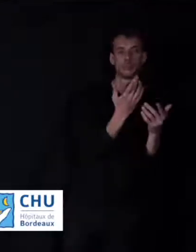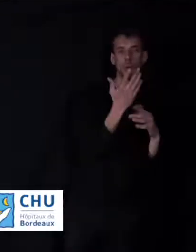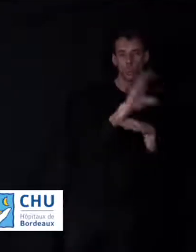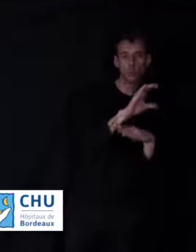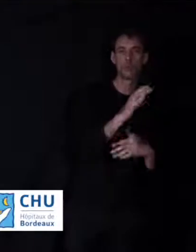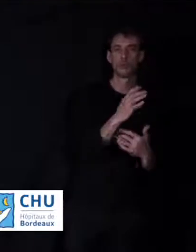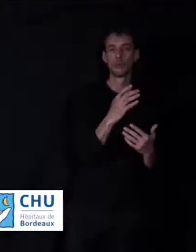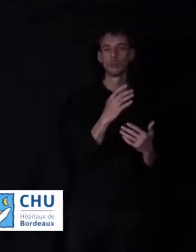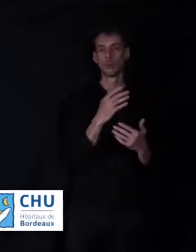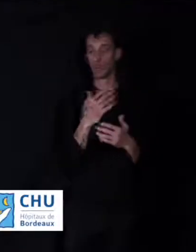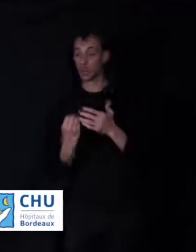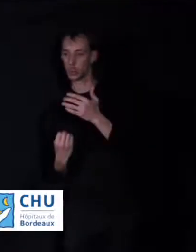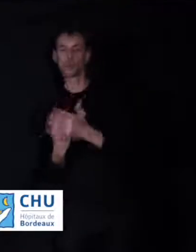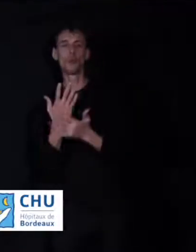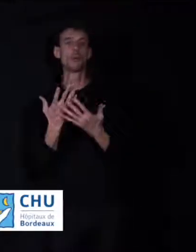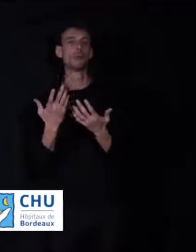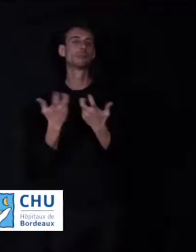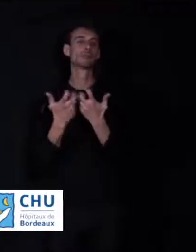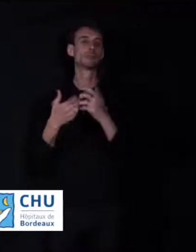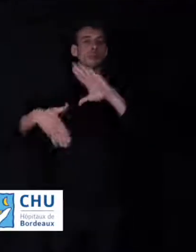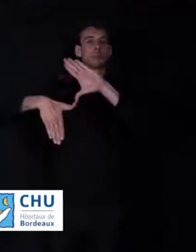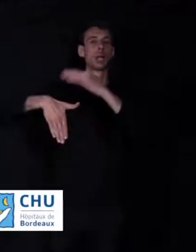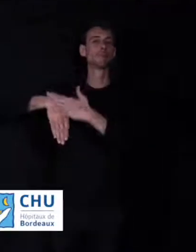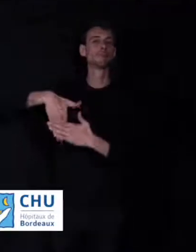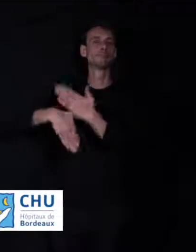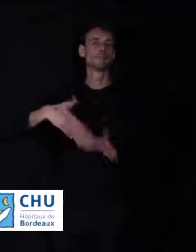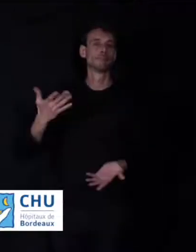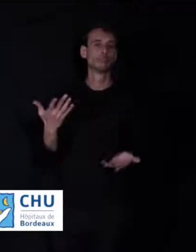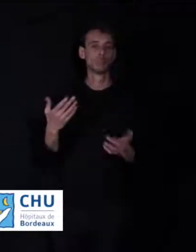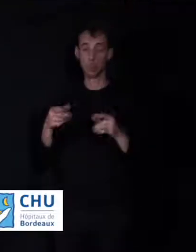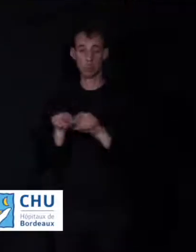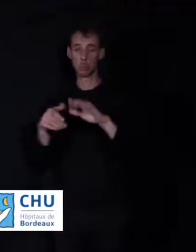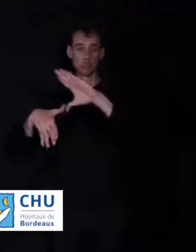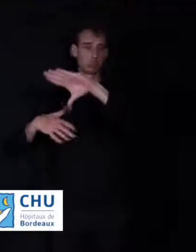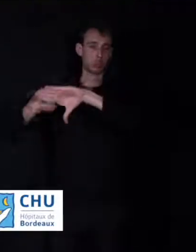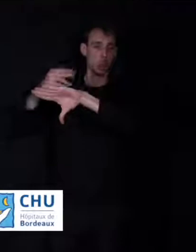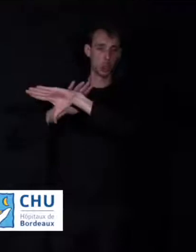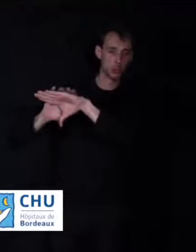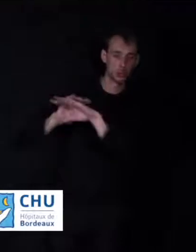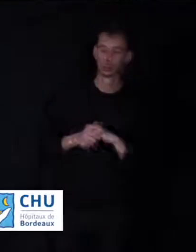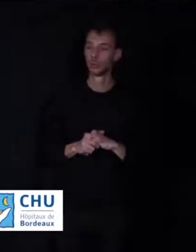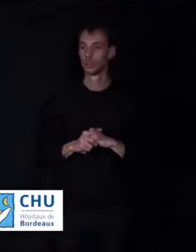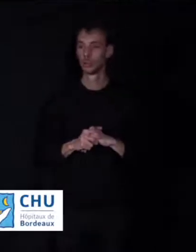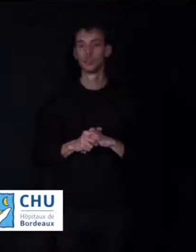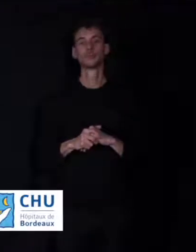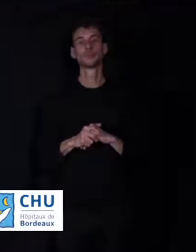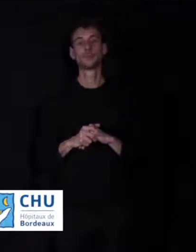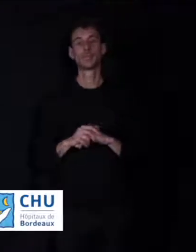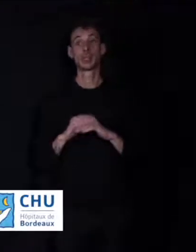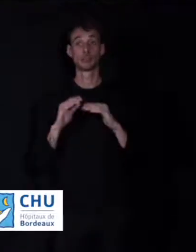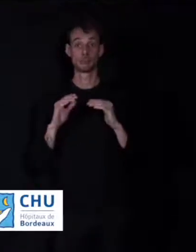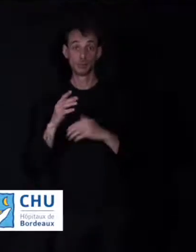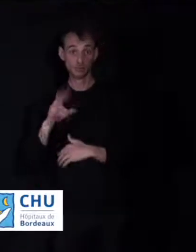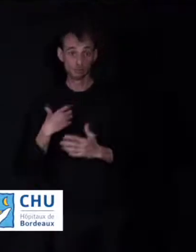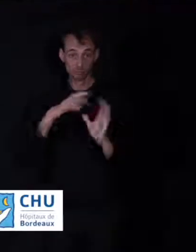Nord, les avis sont un peu moins tranchés, et de façon également nord-sud, où on voit que globalement dans